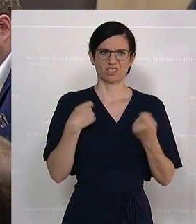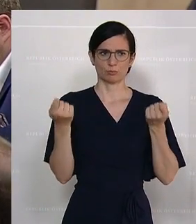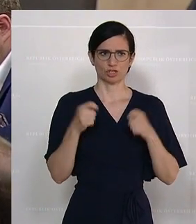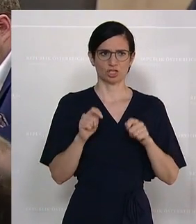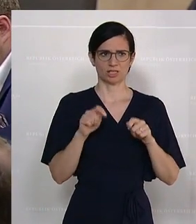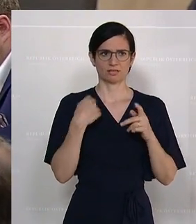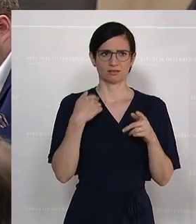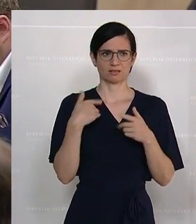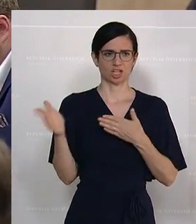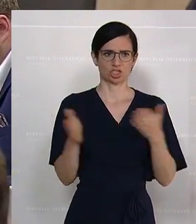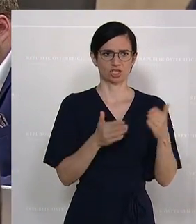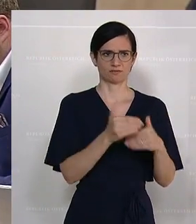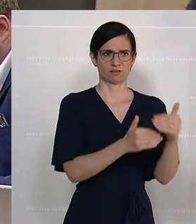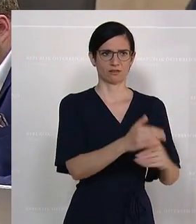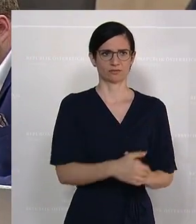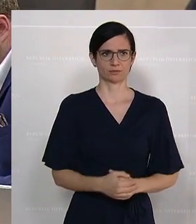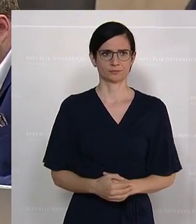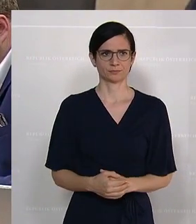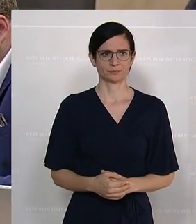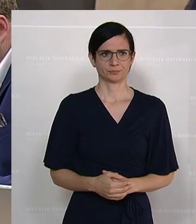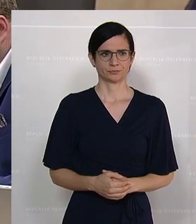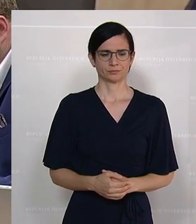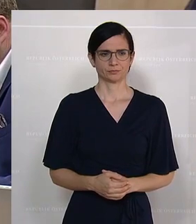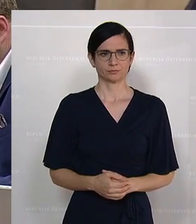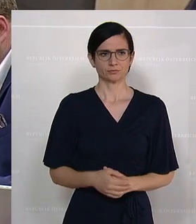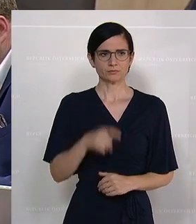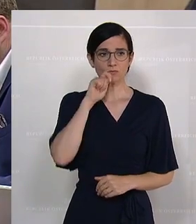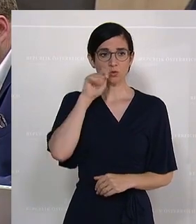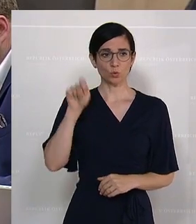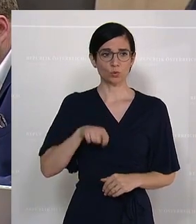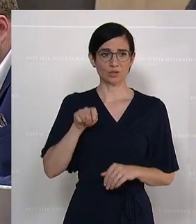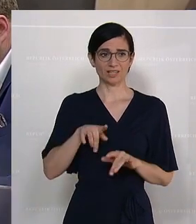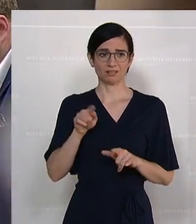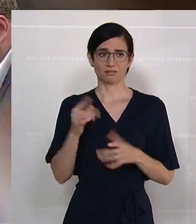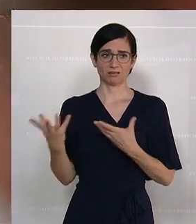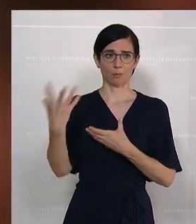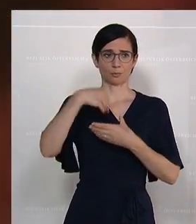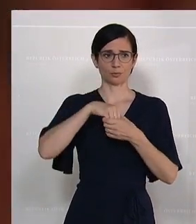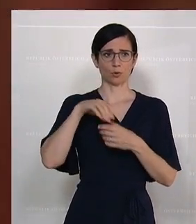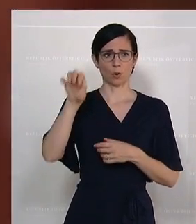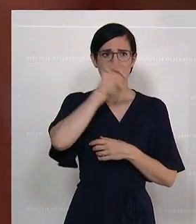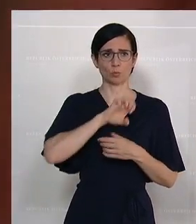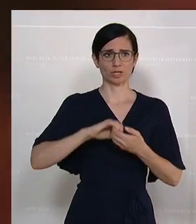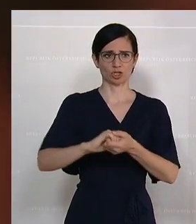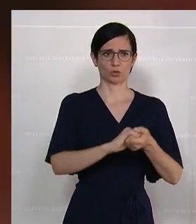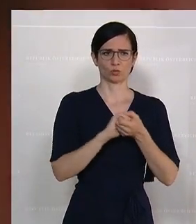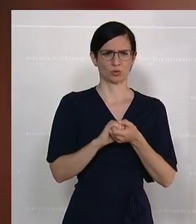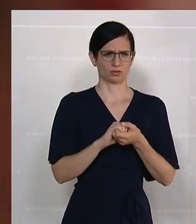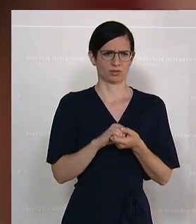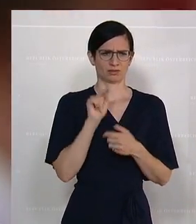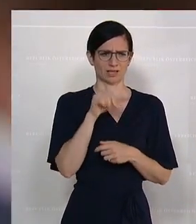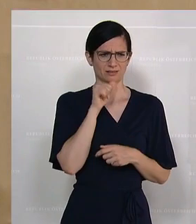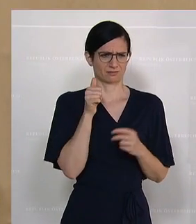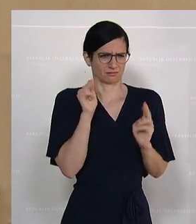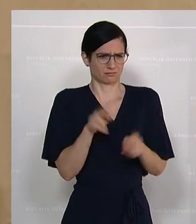hier vornehmen das ziel nicht die herr einholung der ukraine in die europäische union oder sonstwas sein kann sondern der